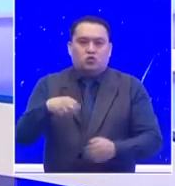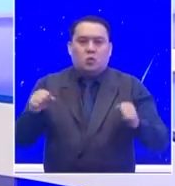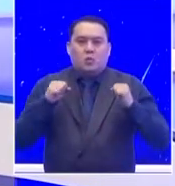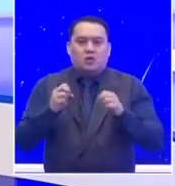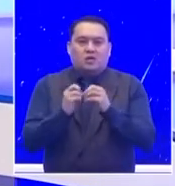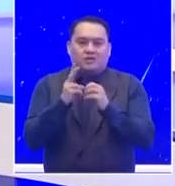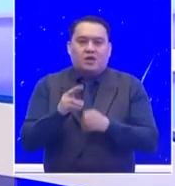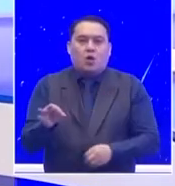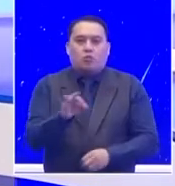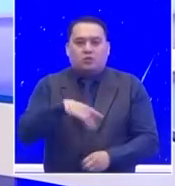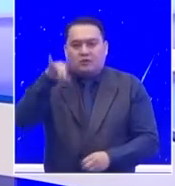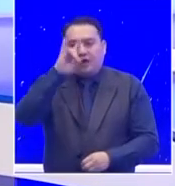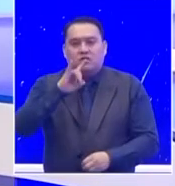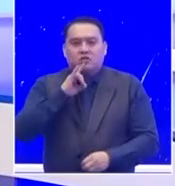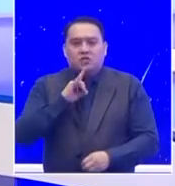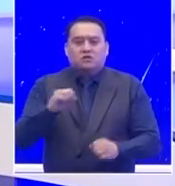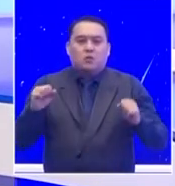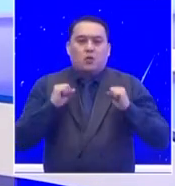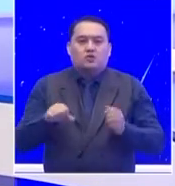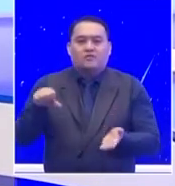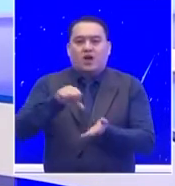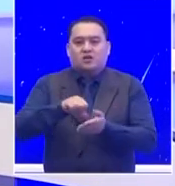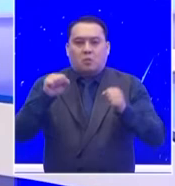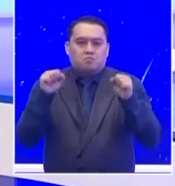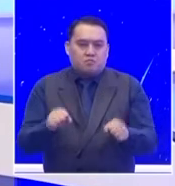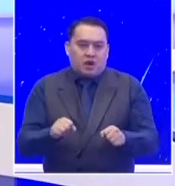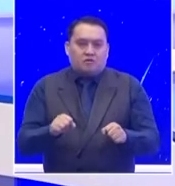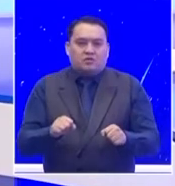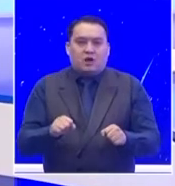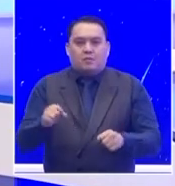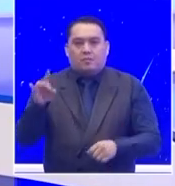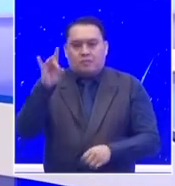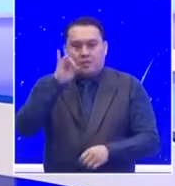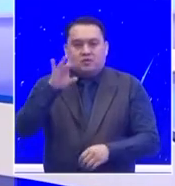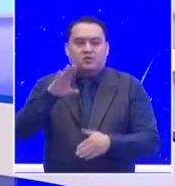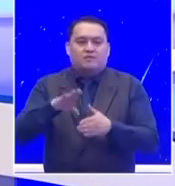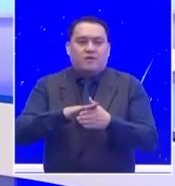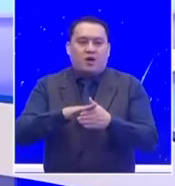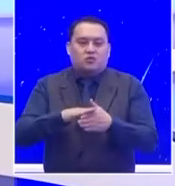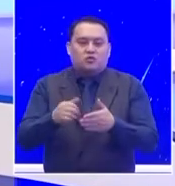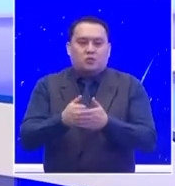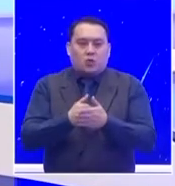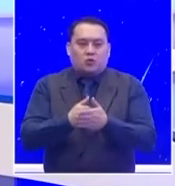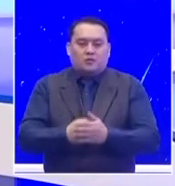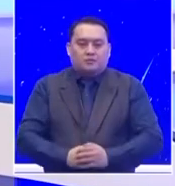из 12 областей страны. Спортсмены выступали за право стать обладателем звания мастера